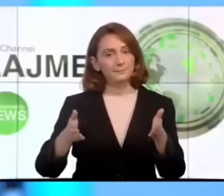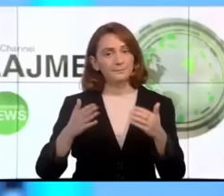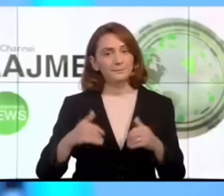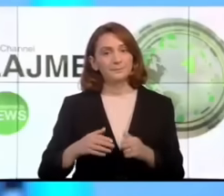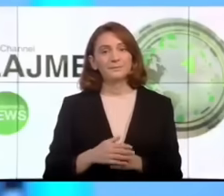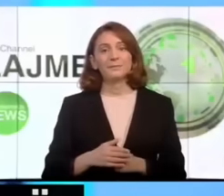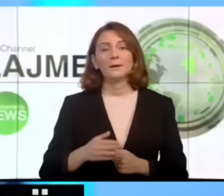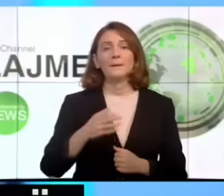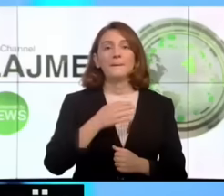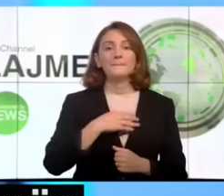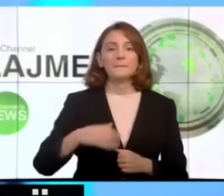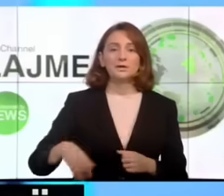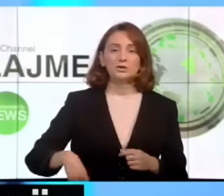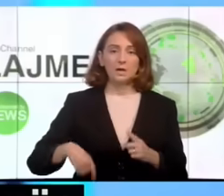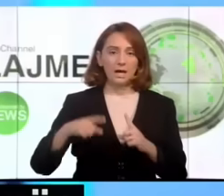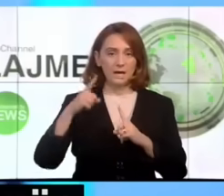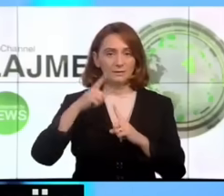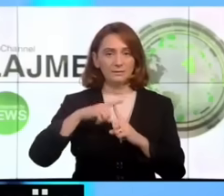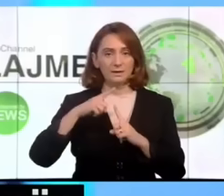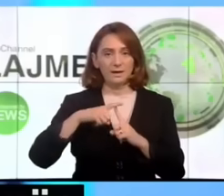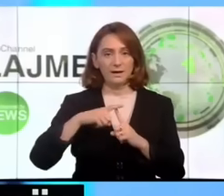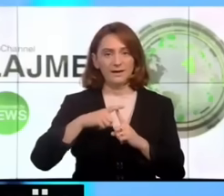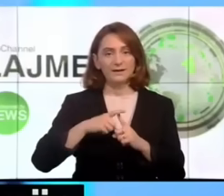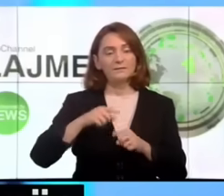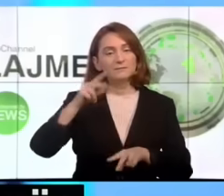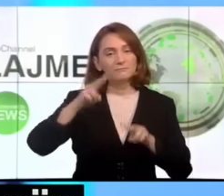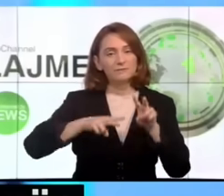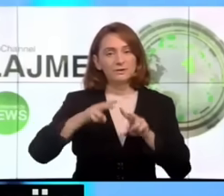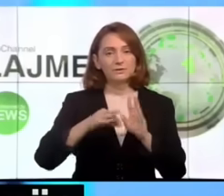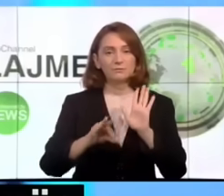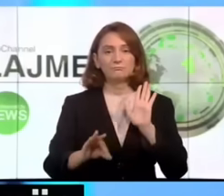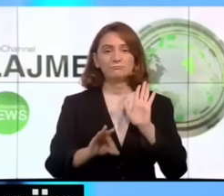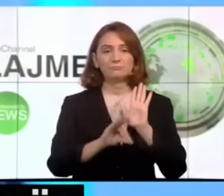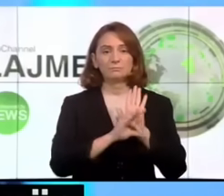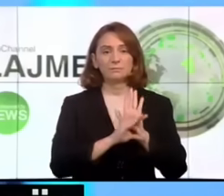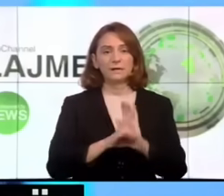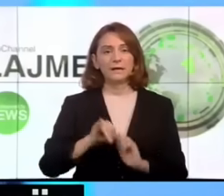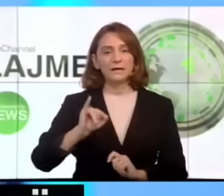Bashkia e Tiranës është vlerësuar me certifikatën ISO 9001.